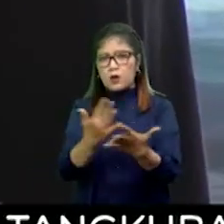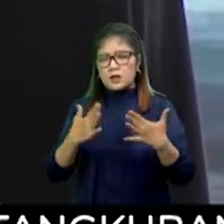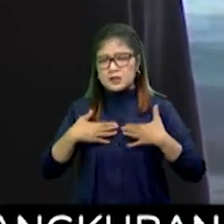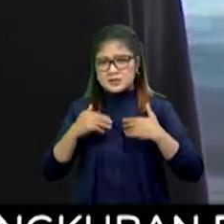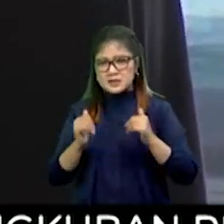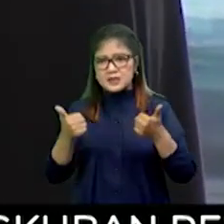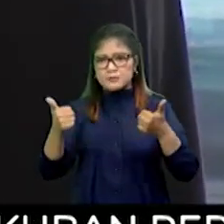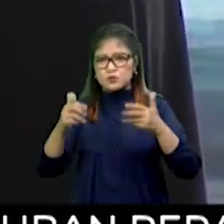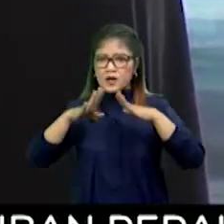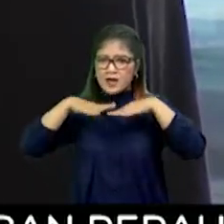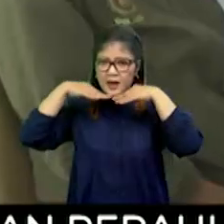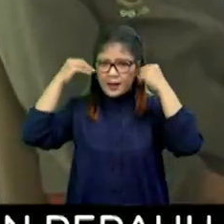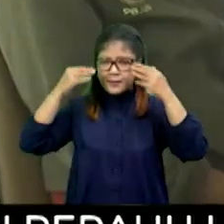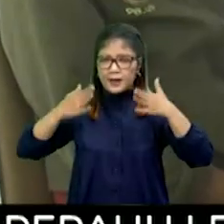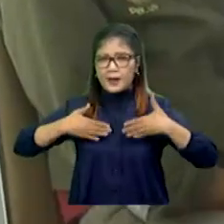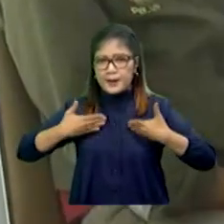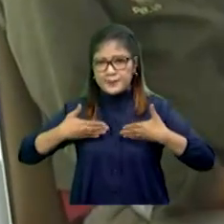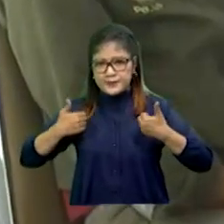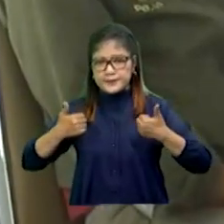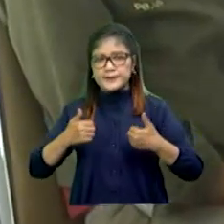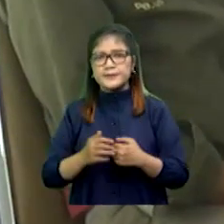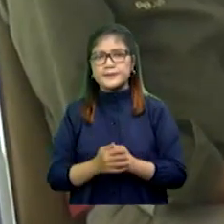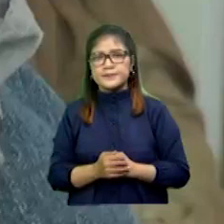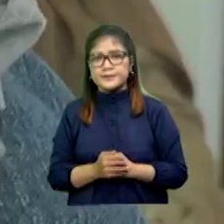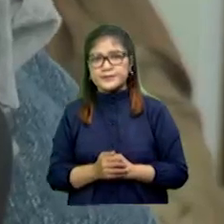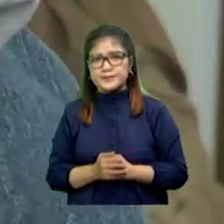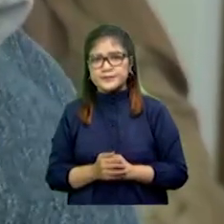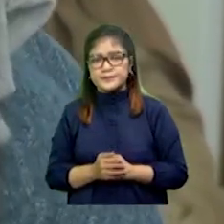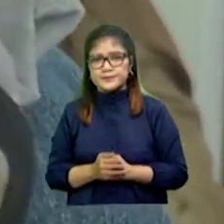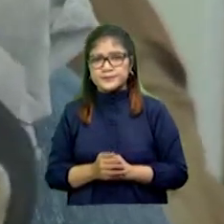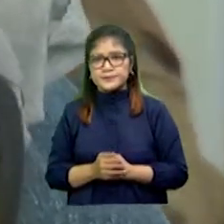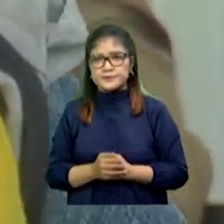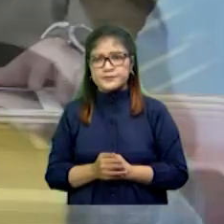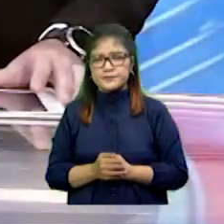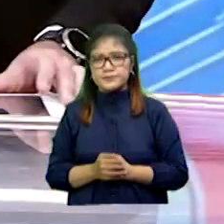tersenyum bahagia dari Semarang Jawa Tengah Taufik Budi nurcahyanto eyes laporkan